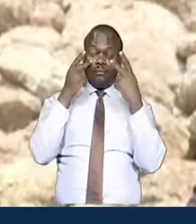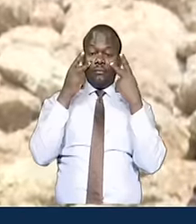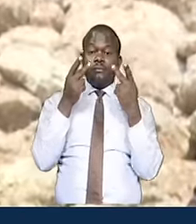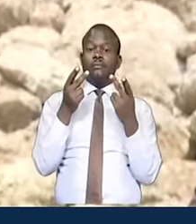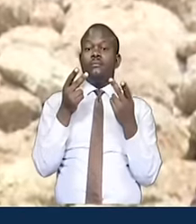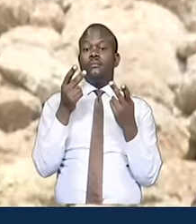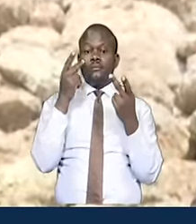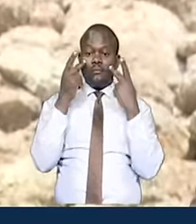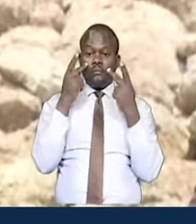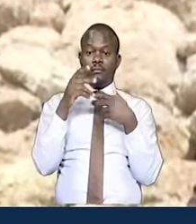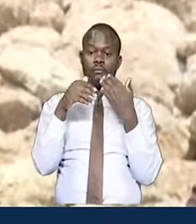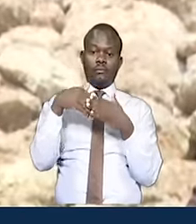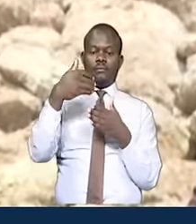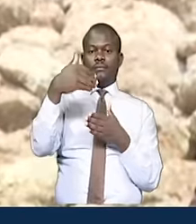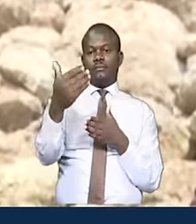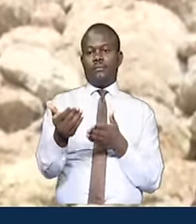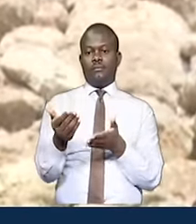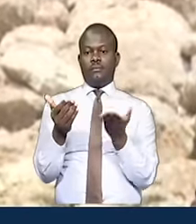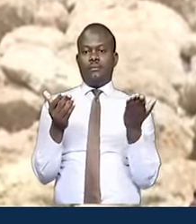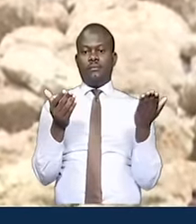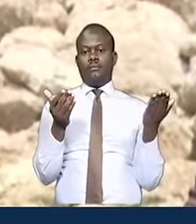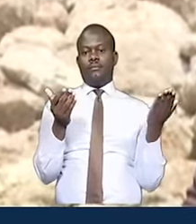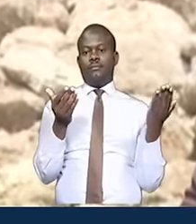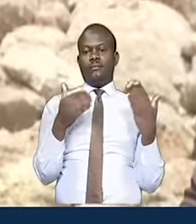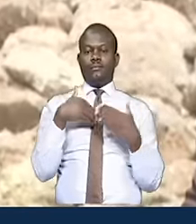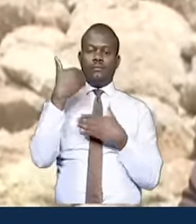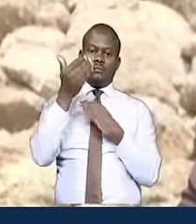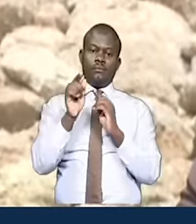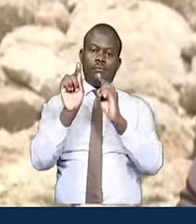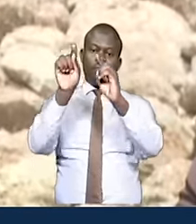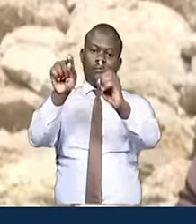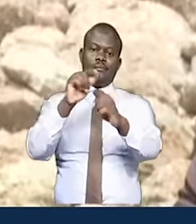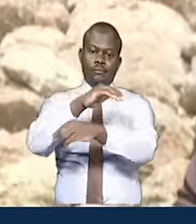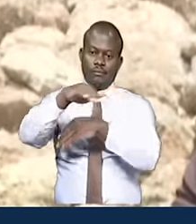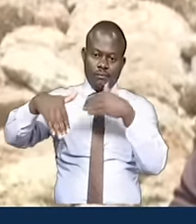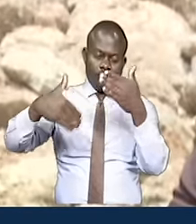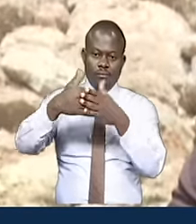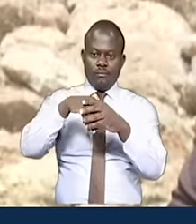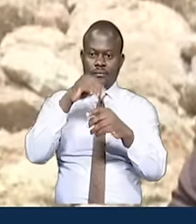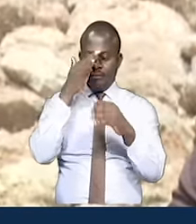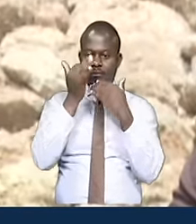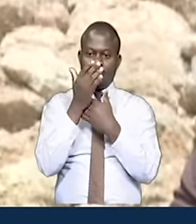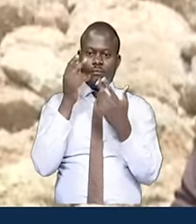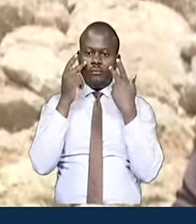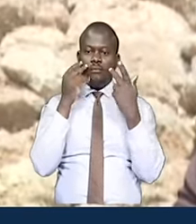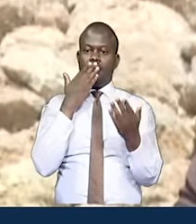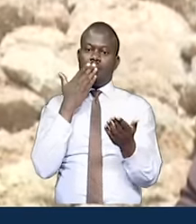y'inzu tubona bya biri kugenda bimanuka. Ubwo tujya hanze turara duhagaze hanze, mu gitondo turebye